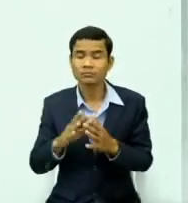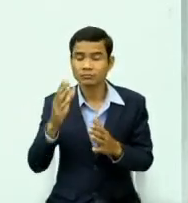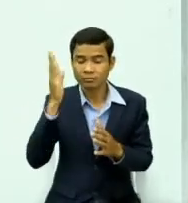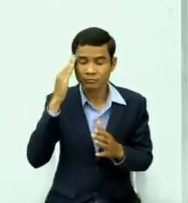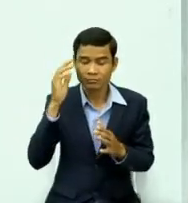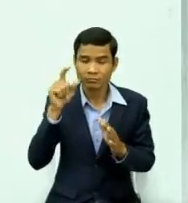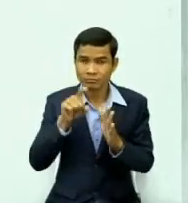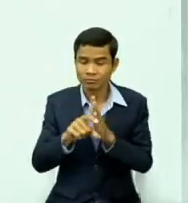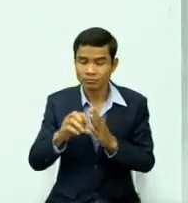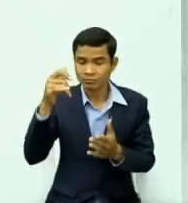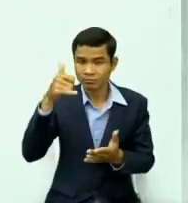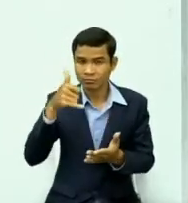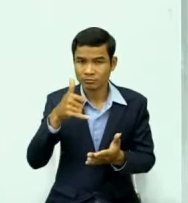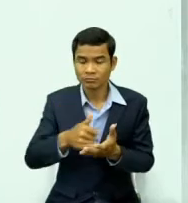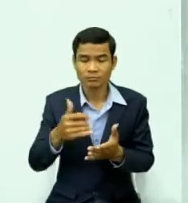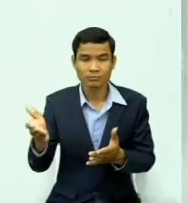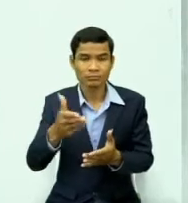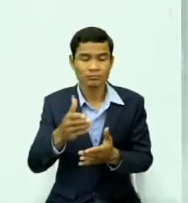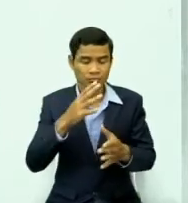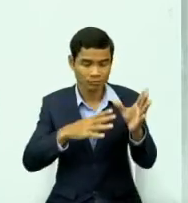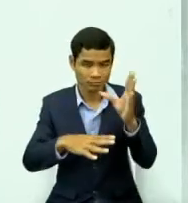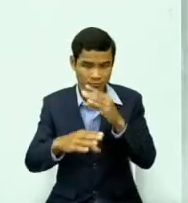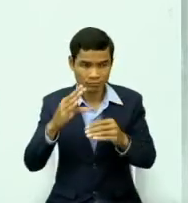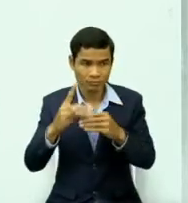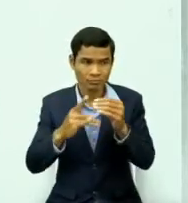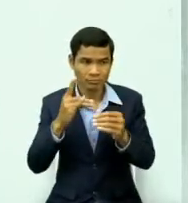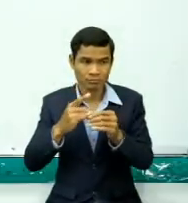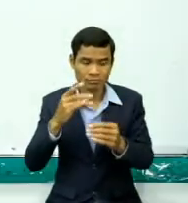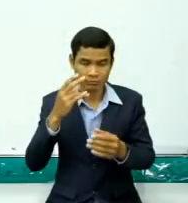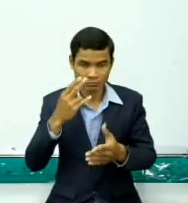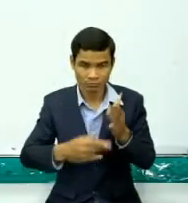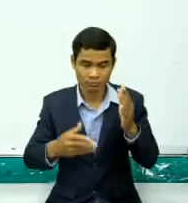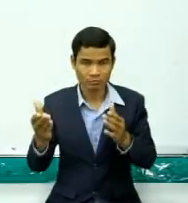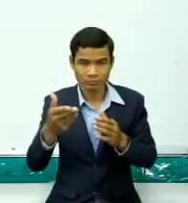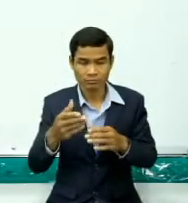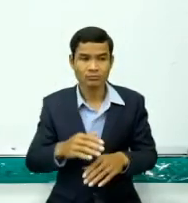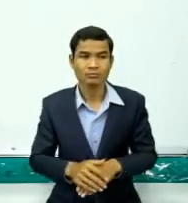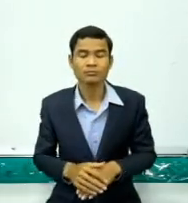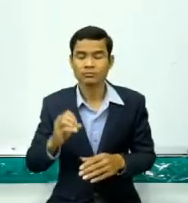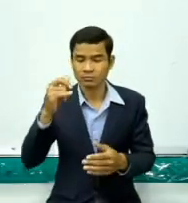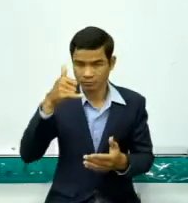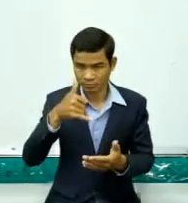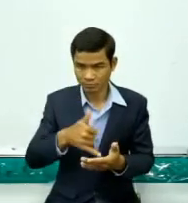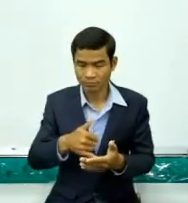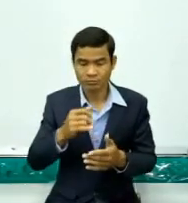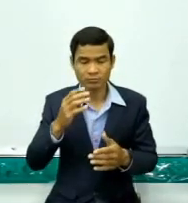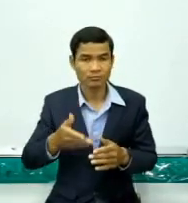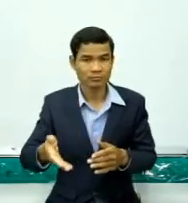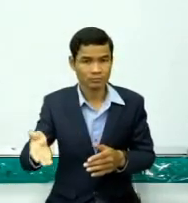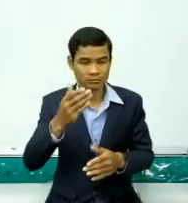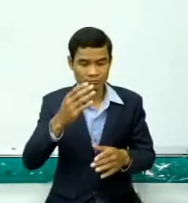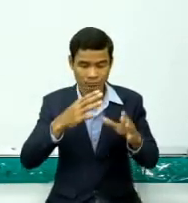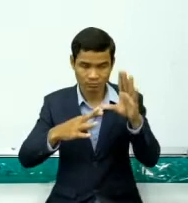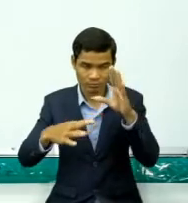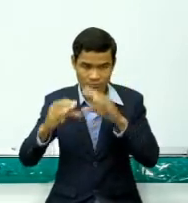riêng đập bài chân ngày ní chà ta chân ngày riêng ông bì vậy chà ngày ní cứ chân riêng ông